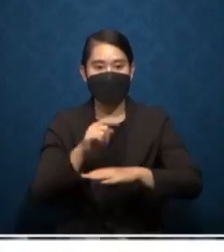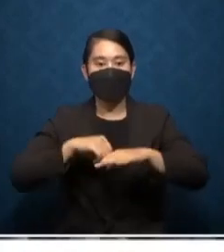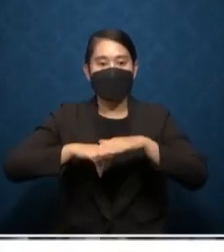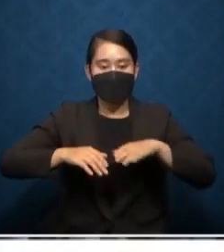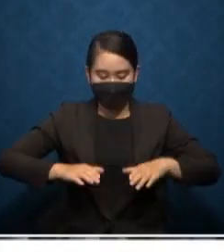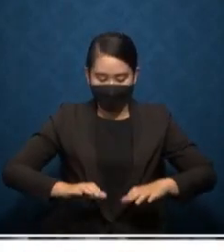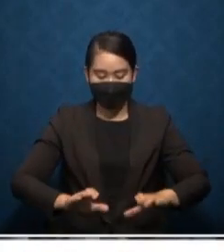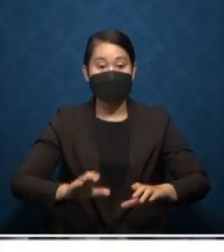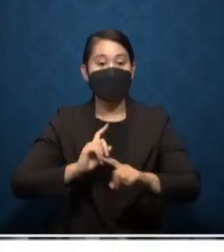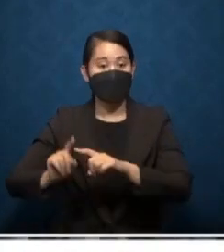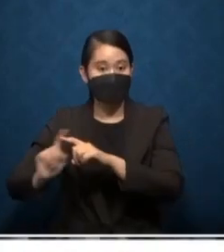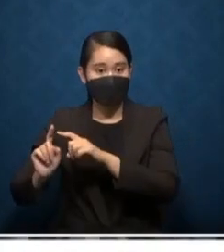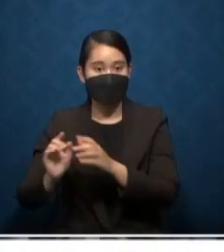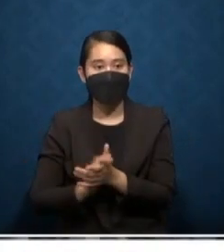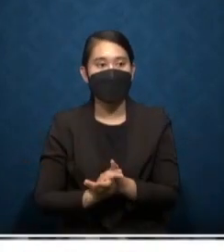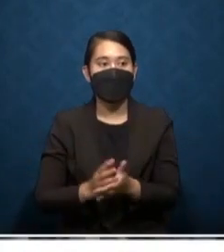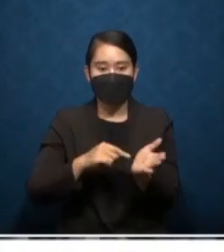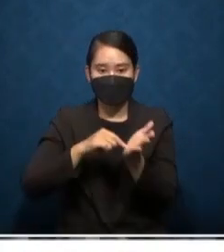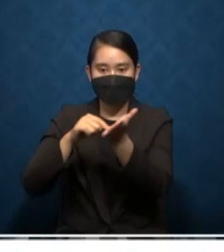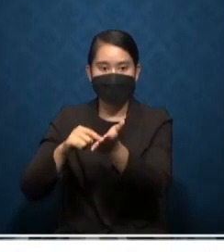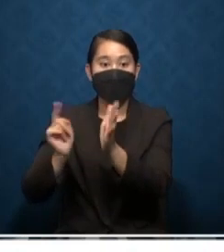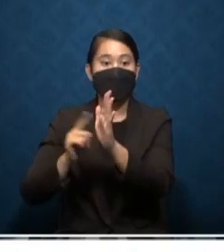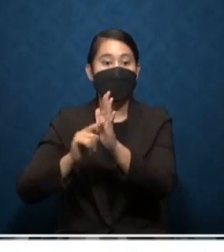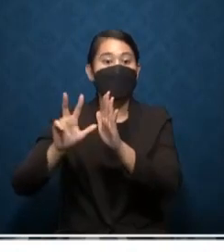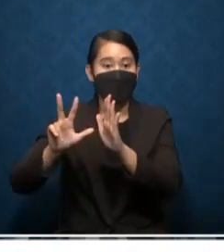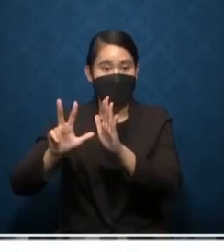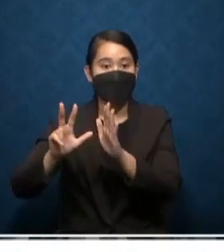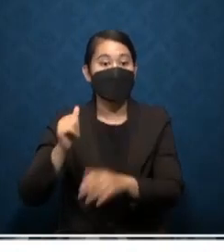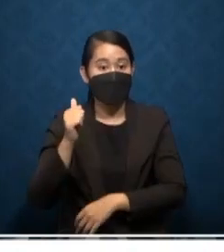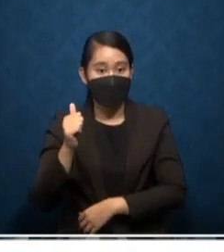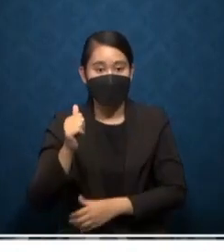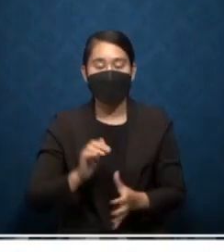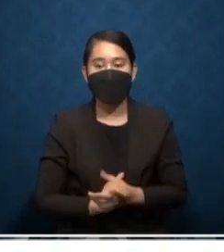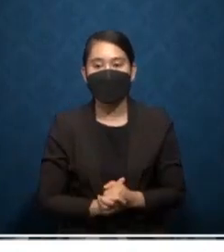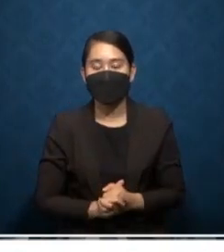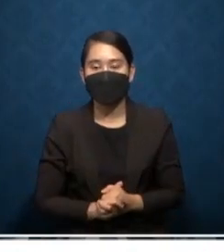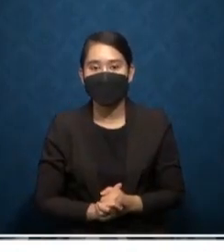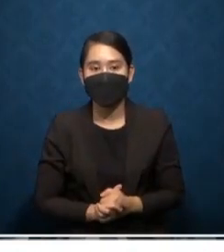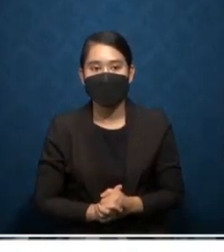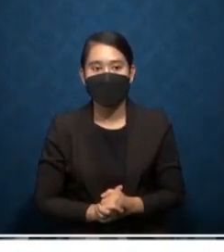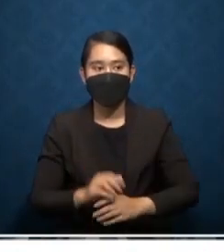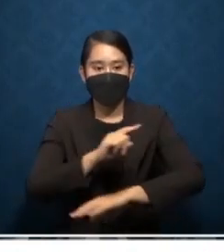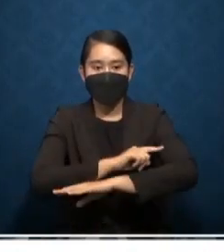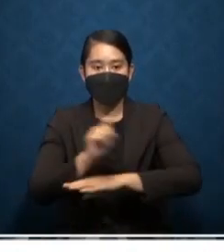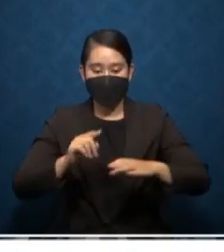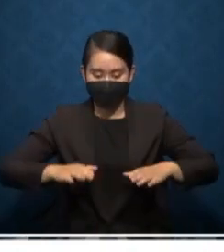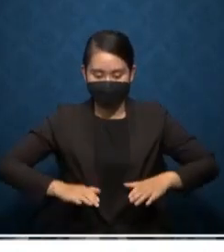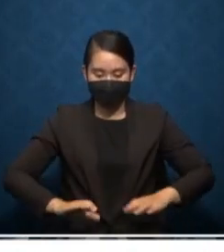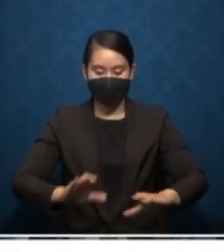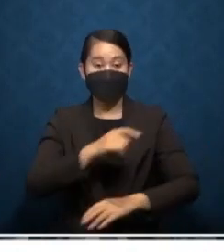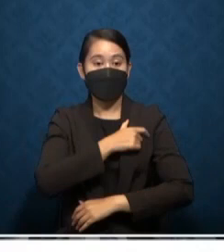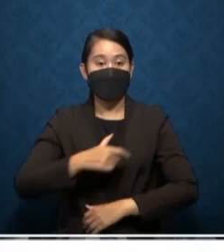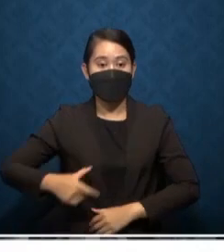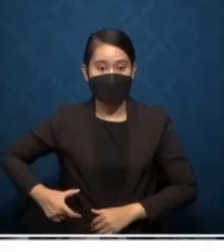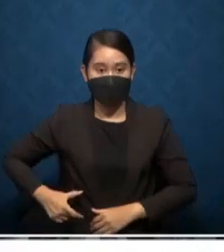ขอพระรชธานอภัโทษใน 3 ครั้งวันเฉละมีดภทษ